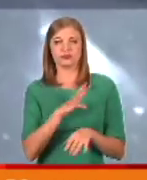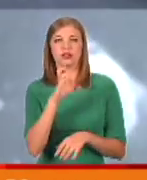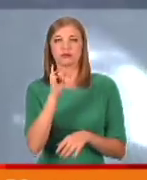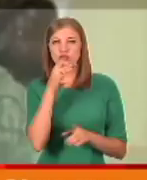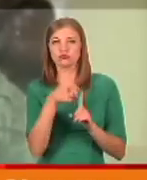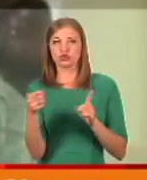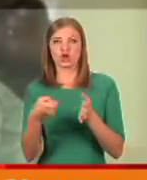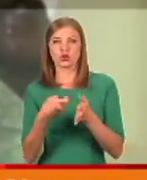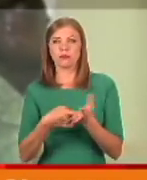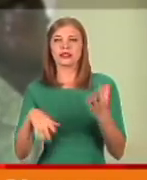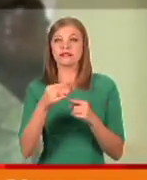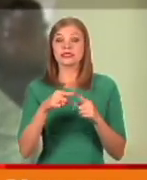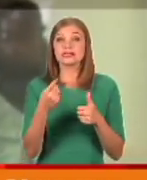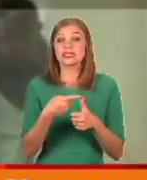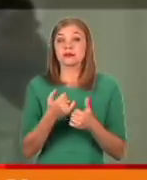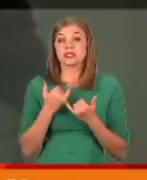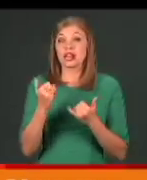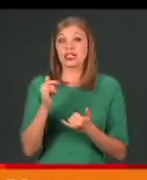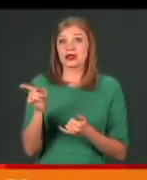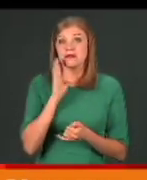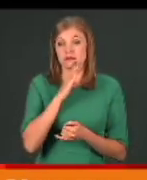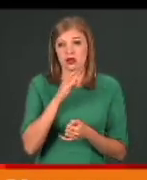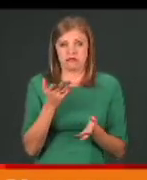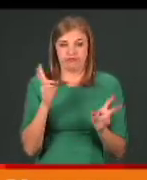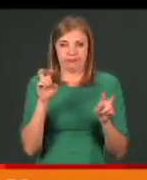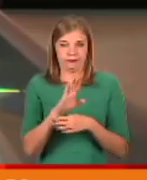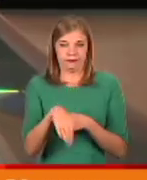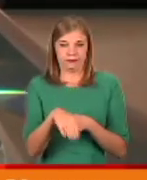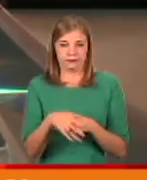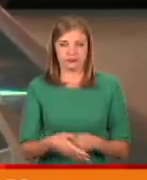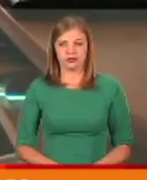на допиті. Та всі ці імена для жінки – порожні звуки.